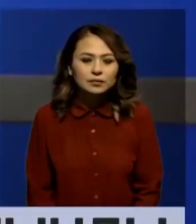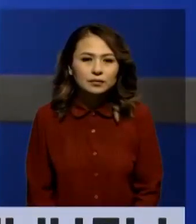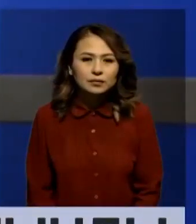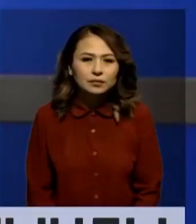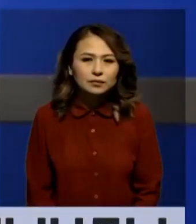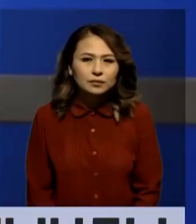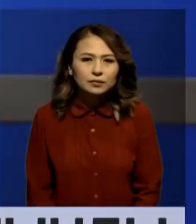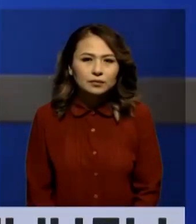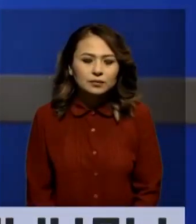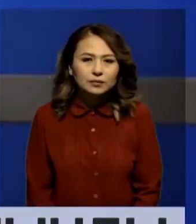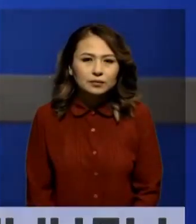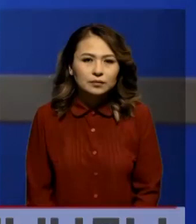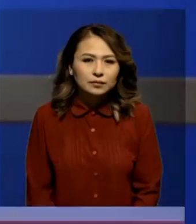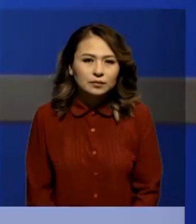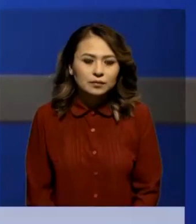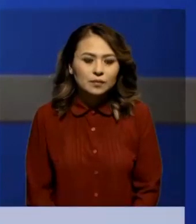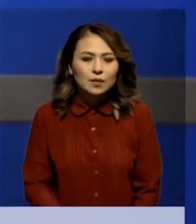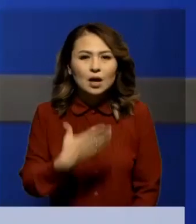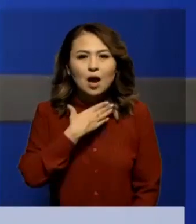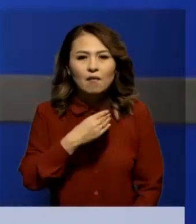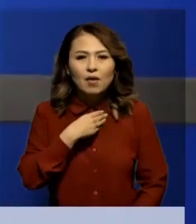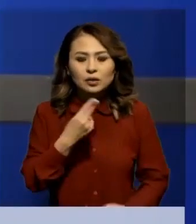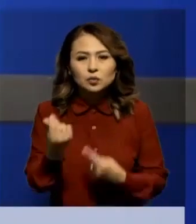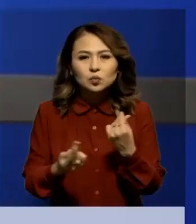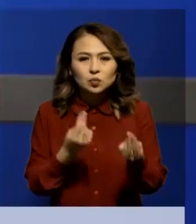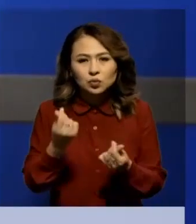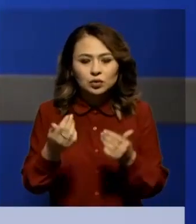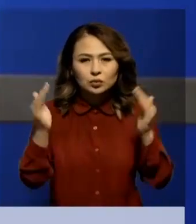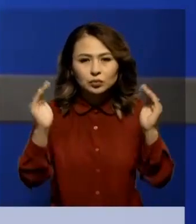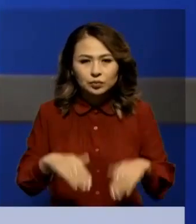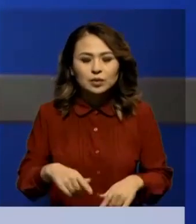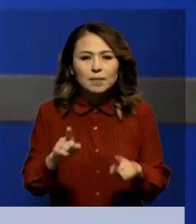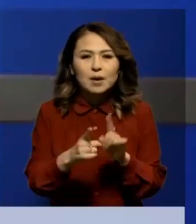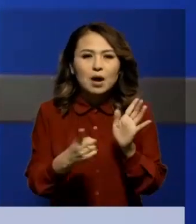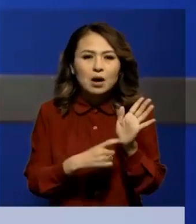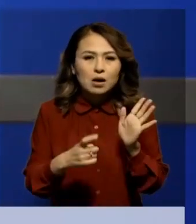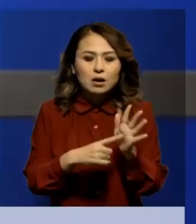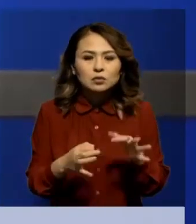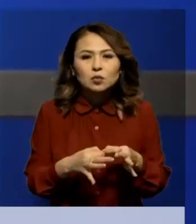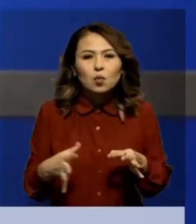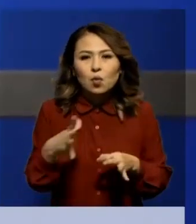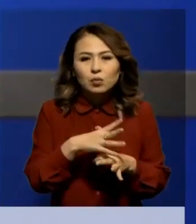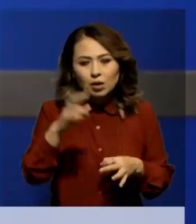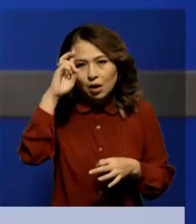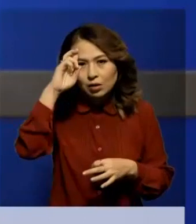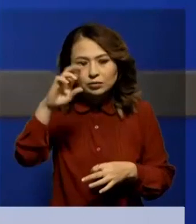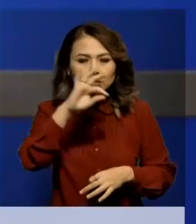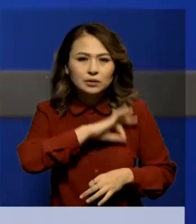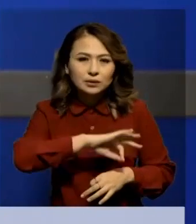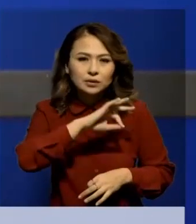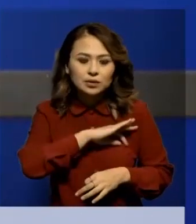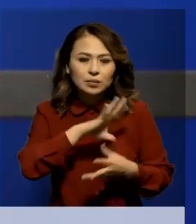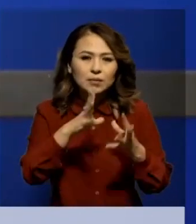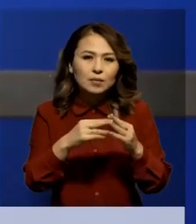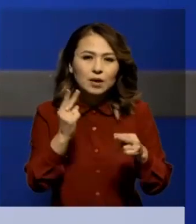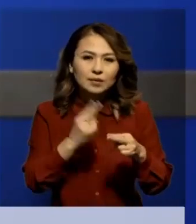Установлено занижение суммы авансовых платежей. Авансовых төлемдер сомасын төмендетуді Қарағанды облысы бойынша мемлекеттік кірістер департаменті